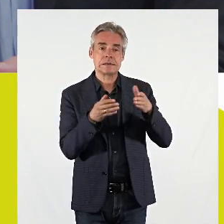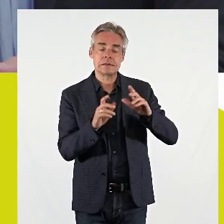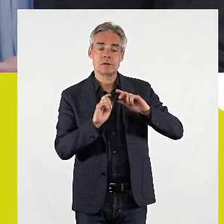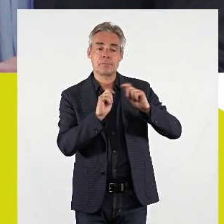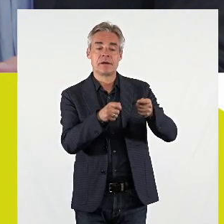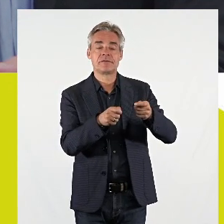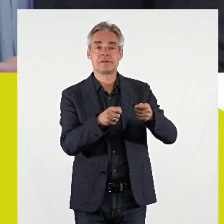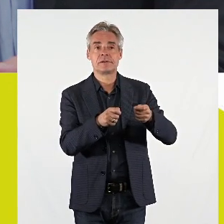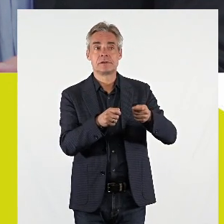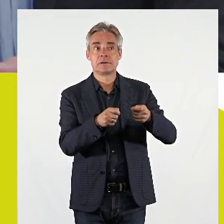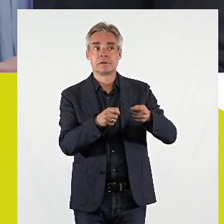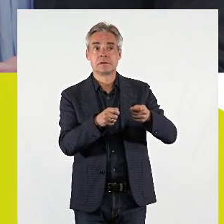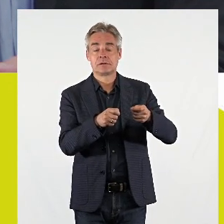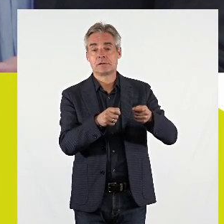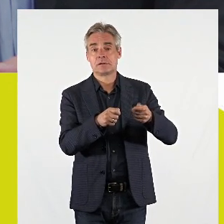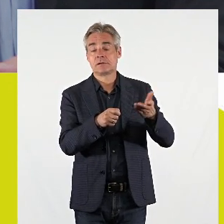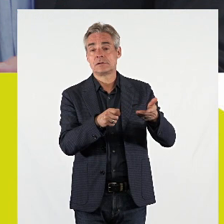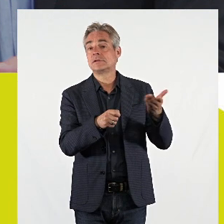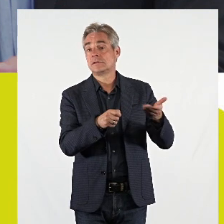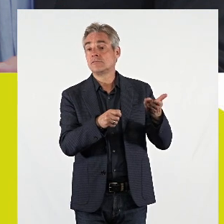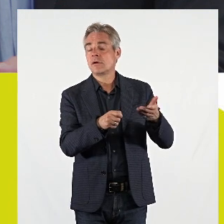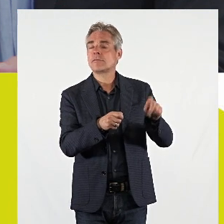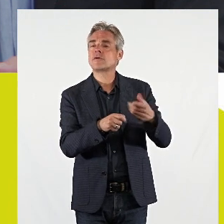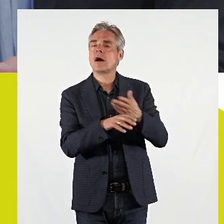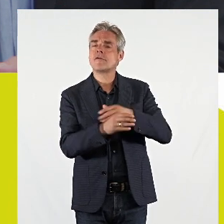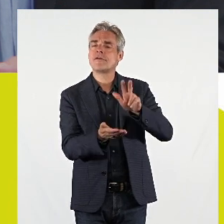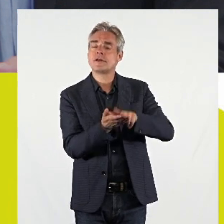leur investissement soit ensuite validé, vérifié et évalué